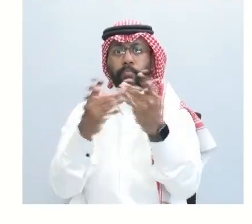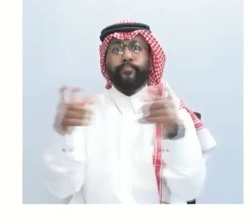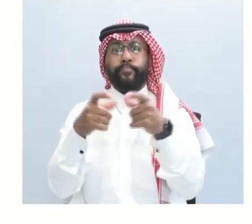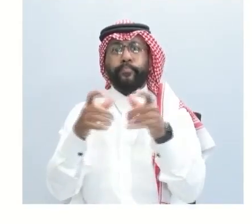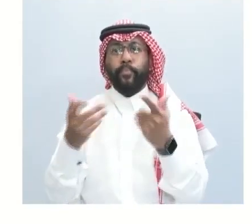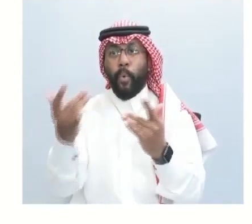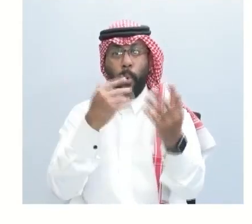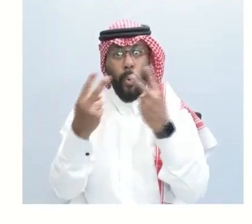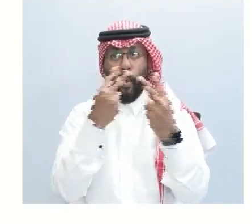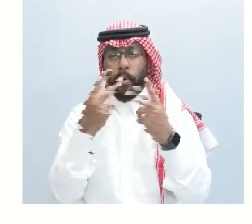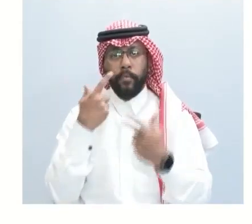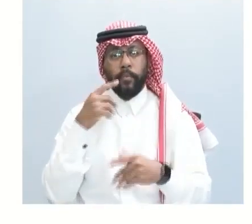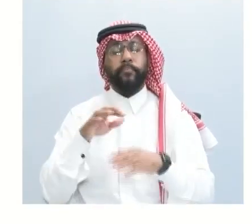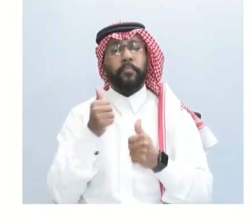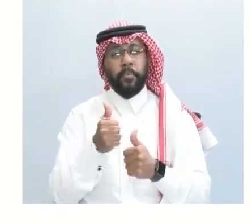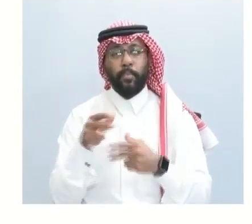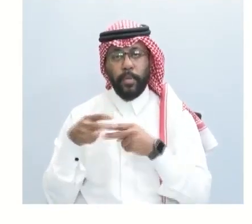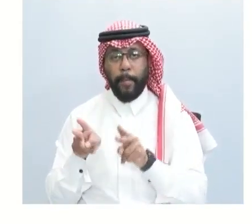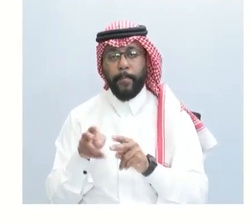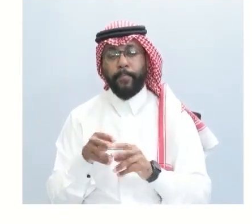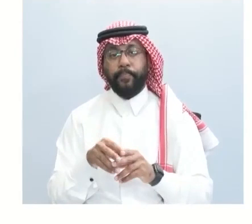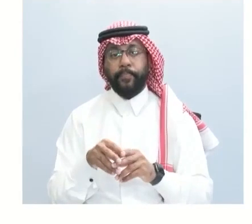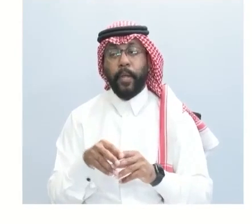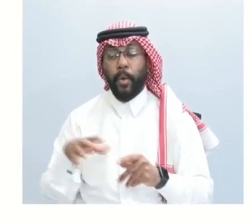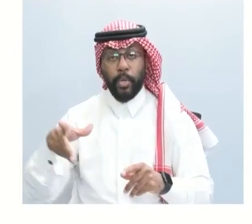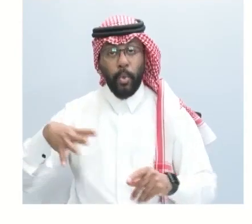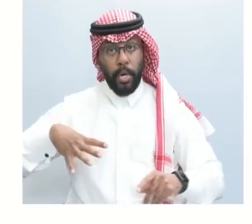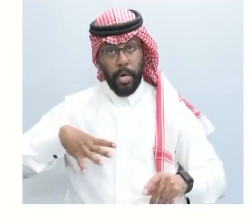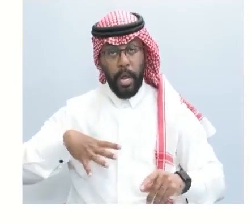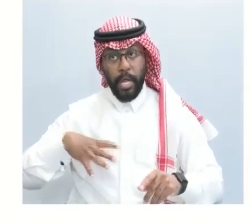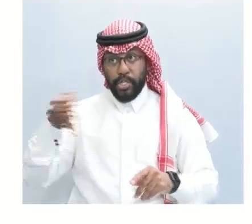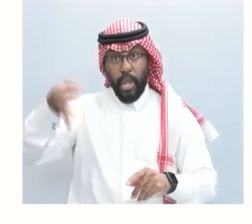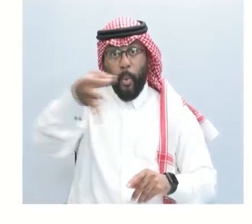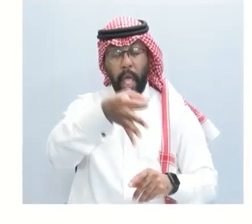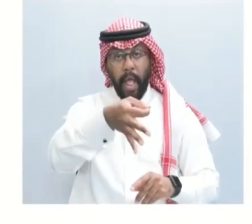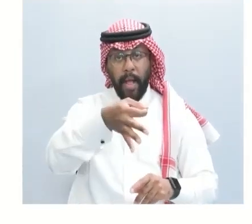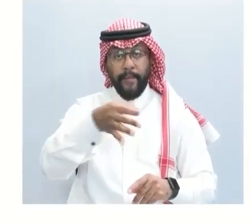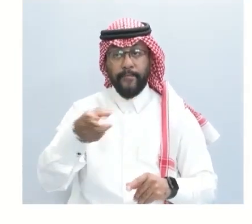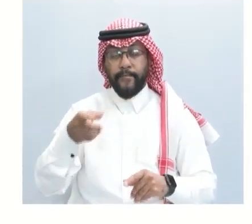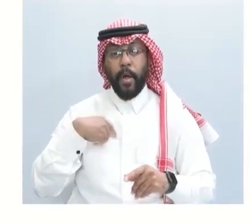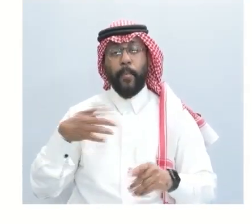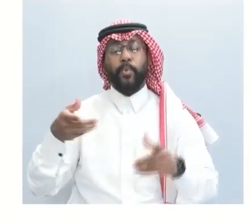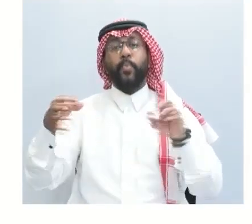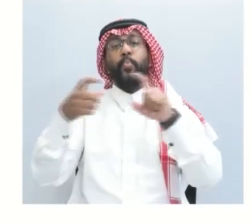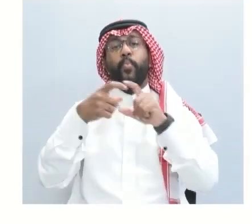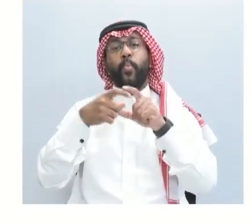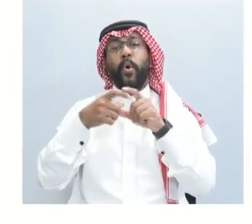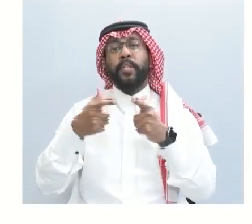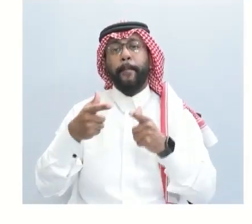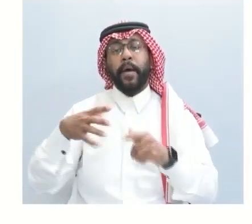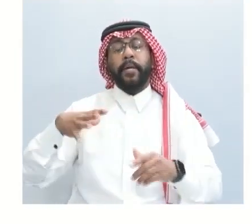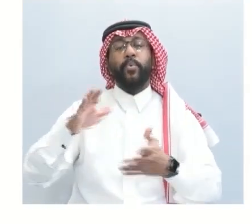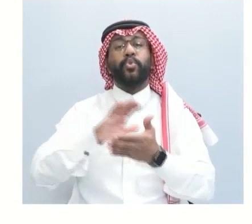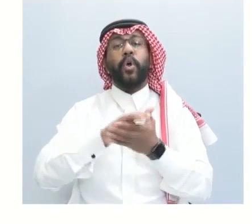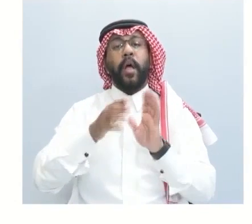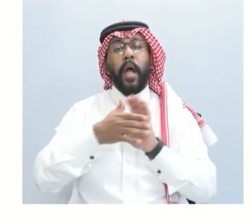امام جمهور من المستمعين ممتاز رئيس دوله كذلك يلقي كلمه بلاده في احد المؤتمرات القمه رئيس